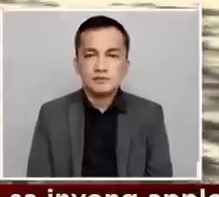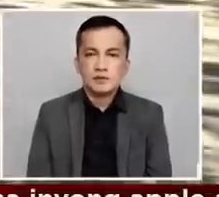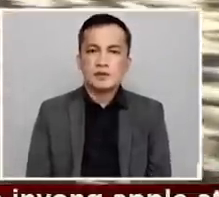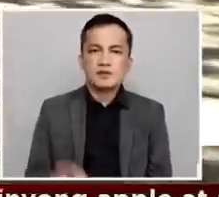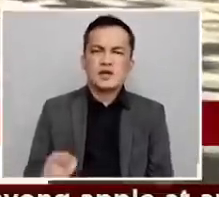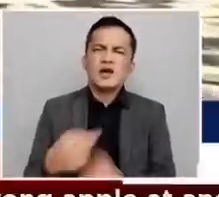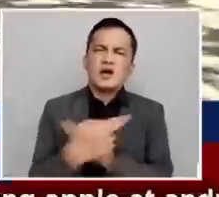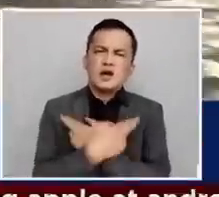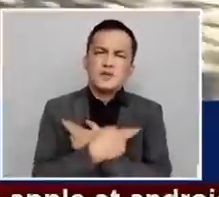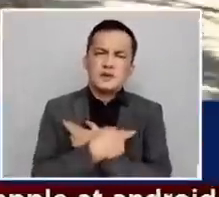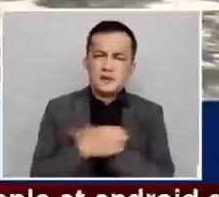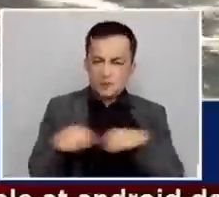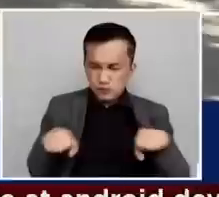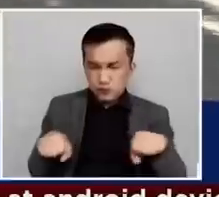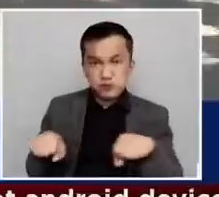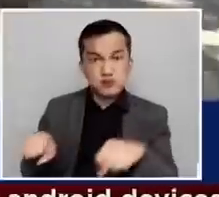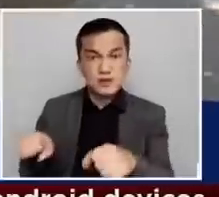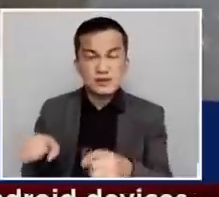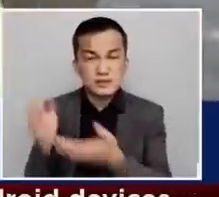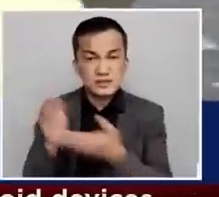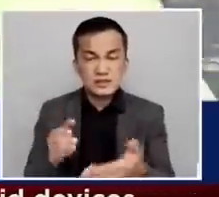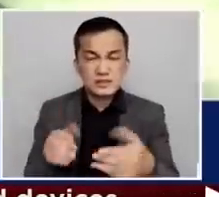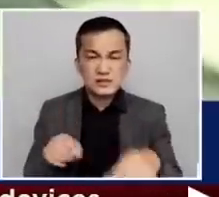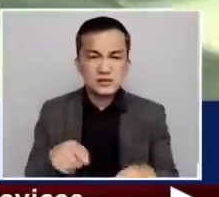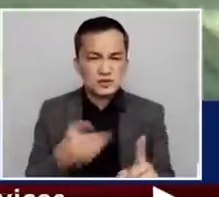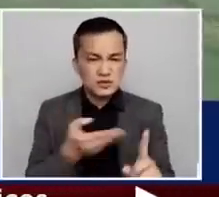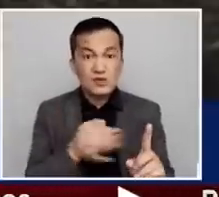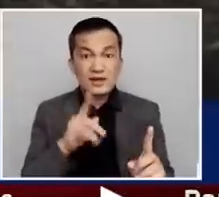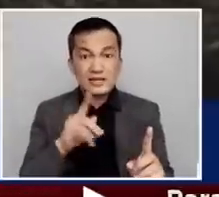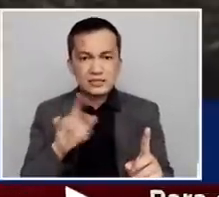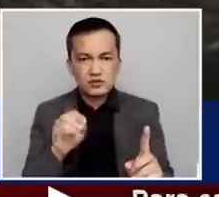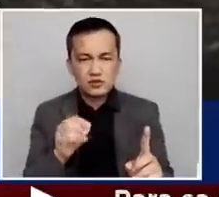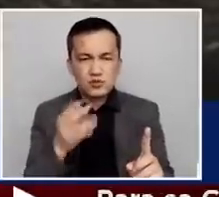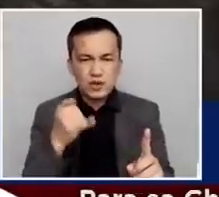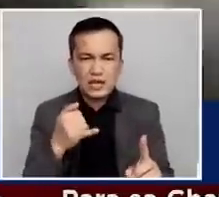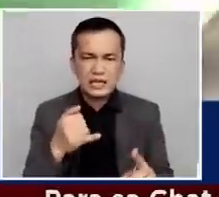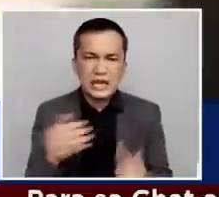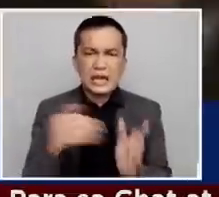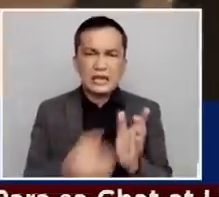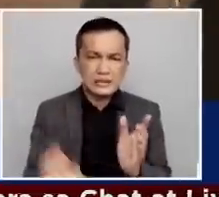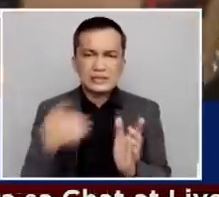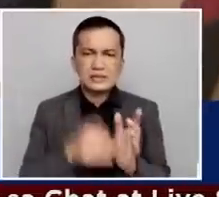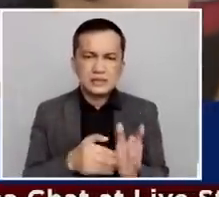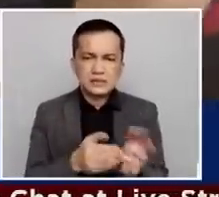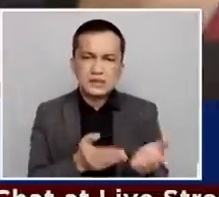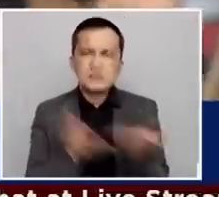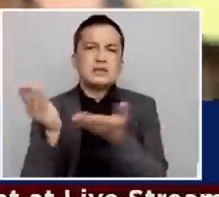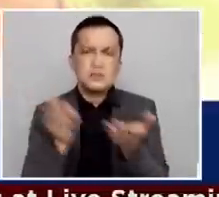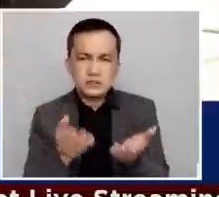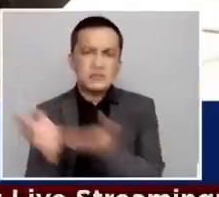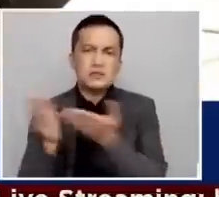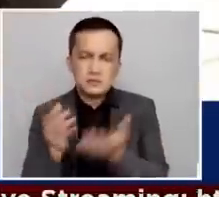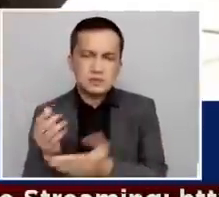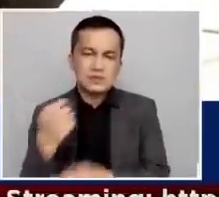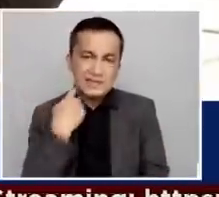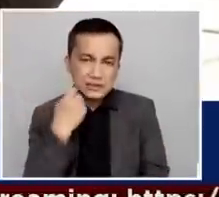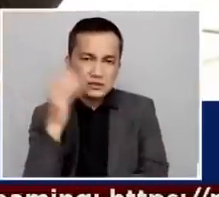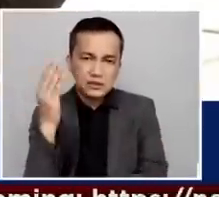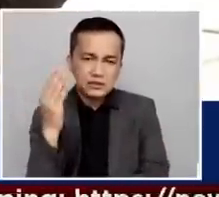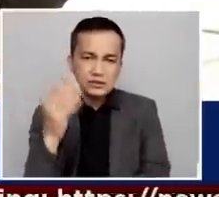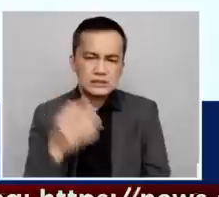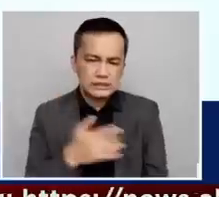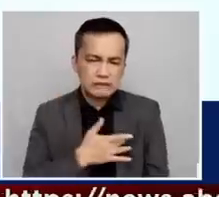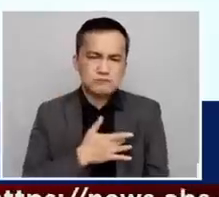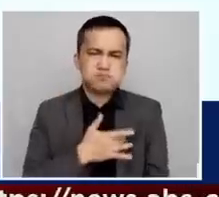Nagpahinga muna sa lilim ang delivery rider na si Warlito matapos ang sunod-sunod na delivery kaninang tanghali. Ramdam niya